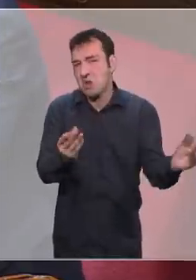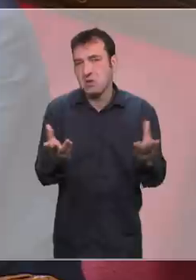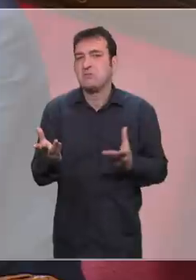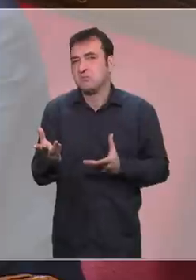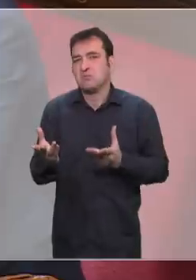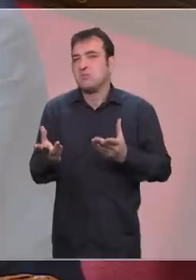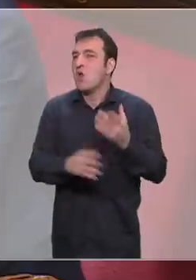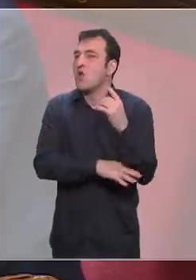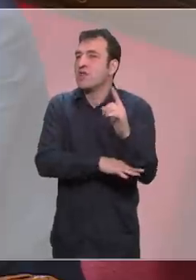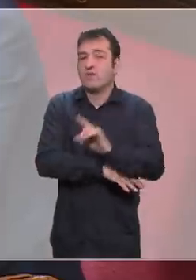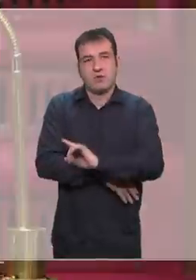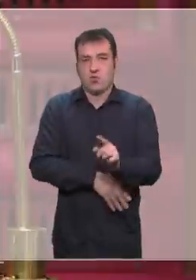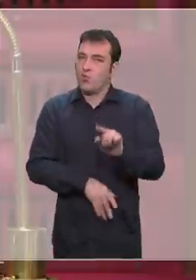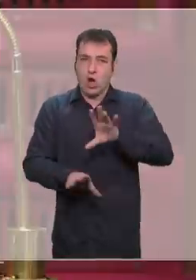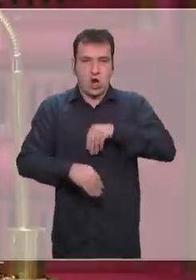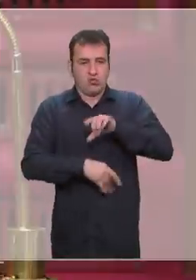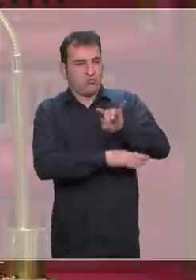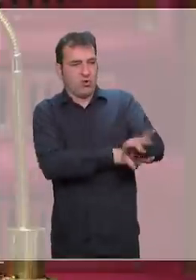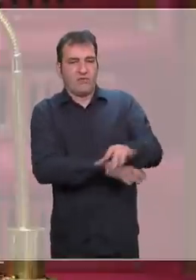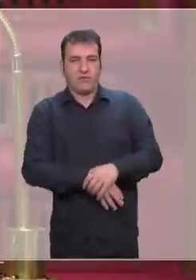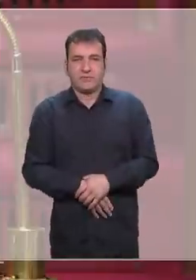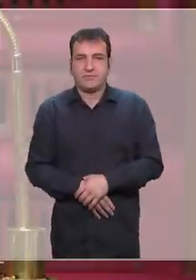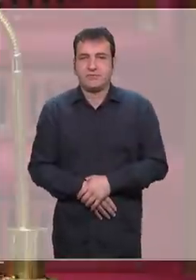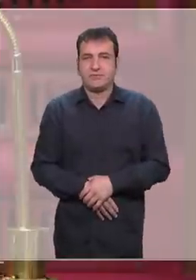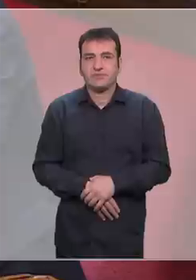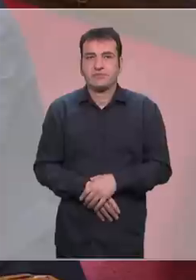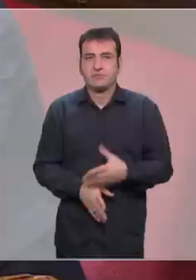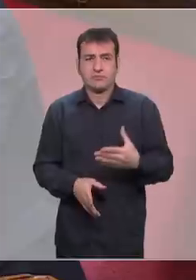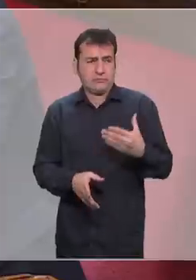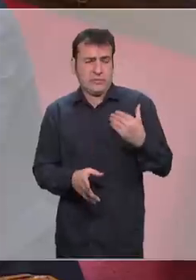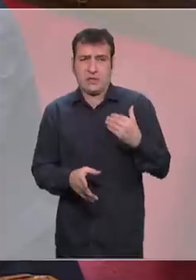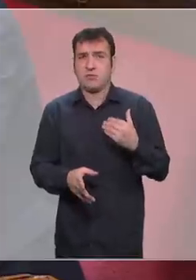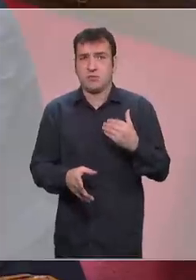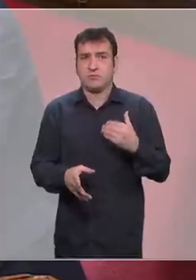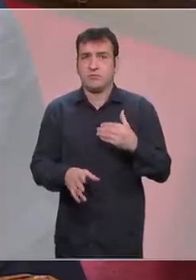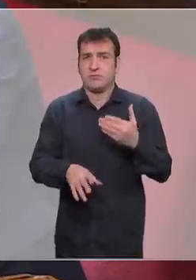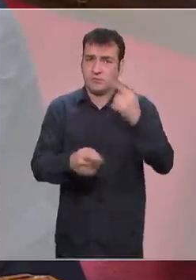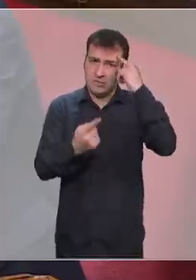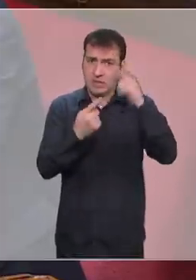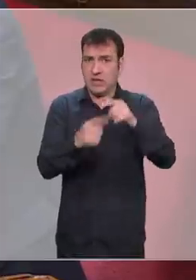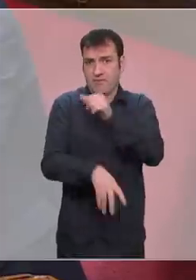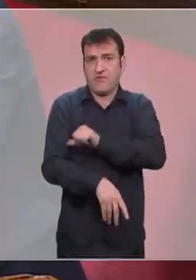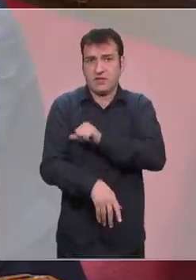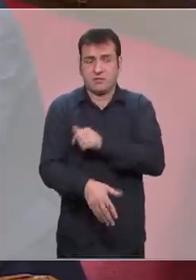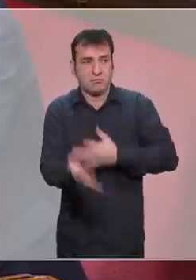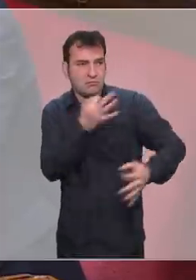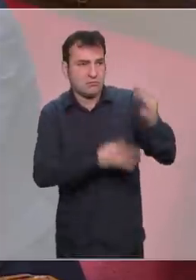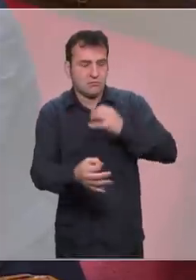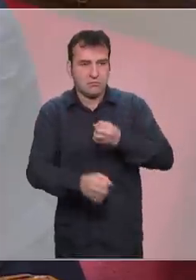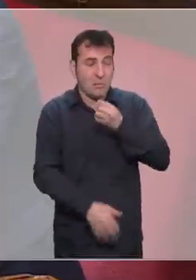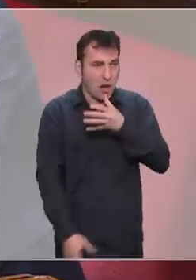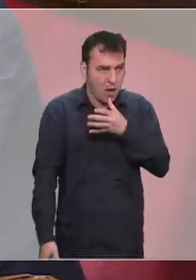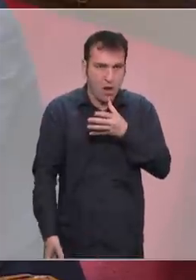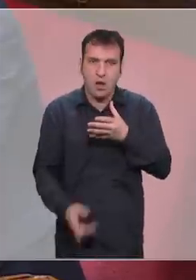rejeter. J'ai entendu ces derniers jours des propos terrifiants sur les vaccins. Certains confinent à